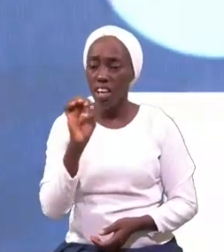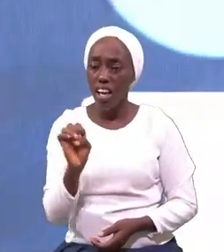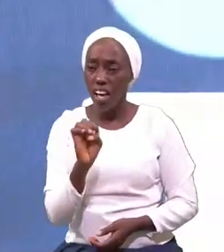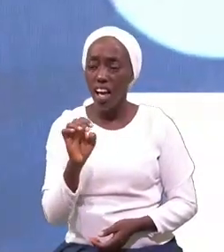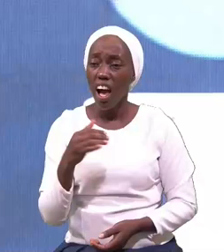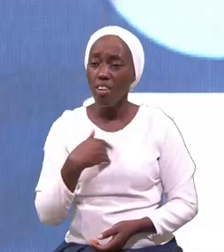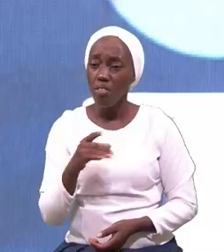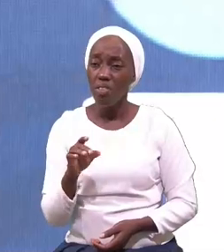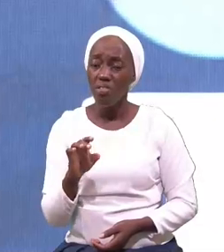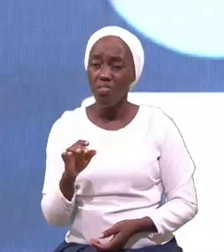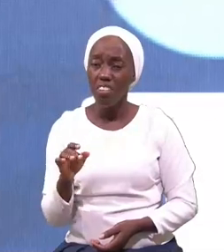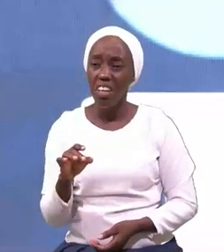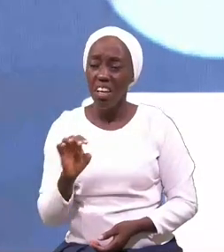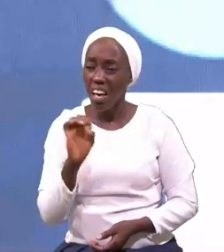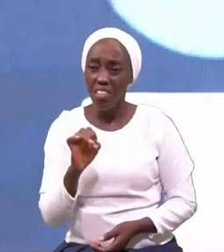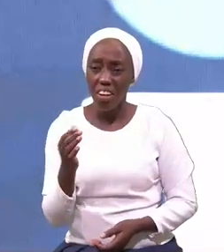Est-ce que tu as jamais reçu une prophétie?